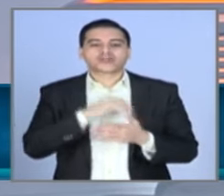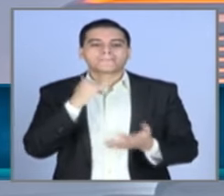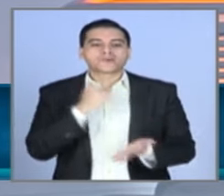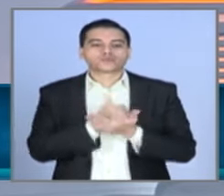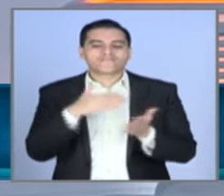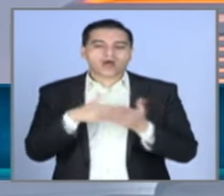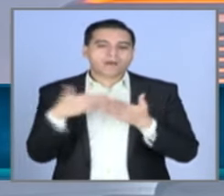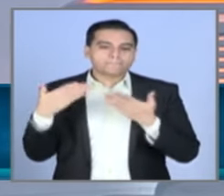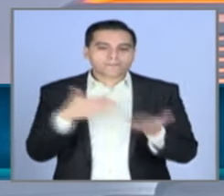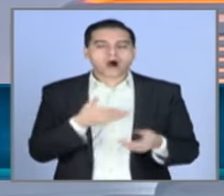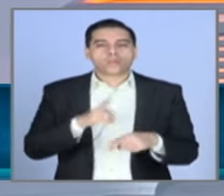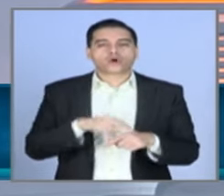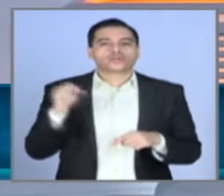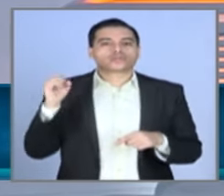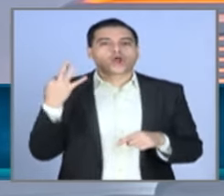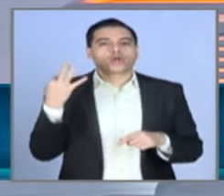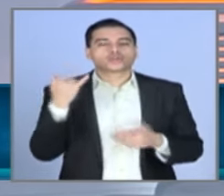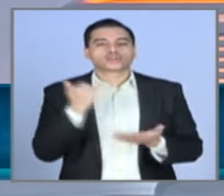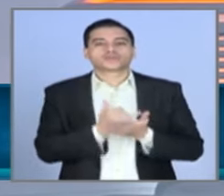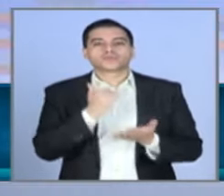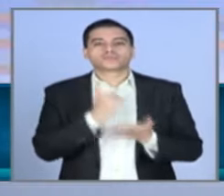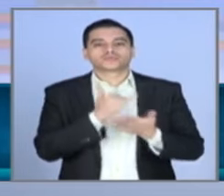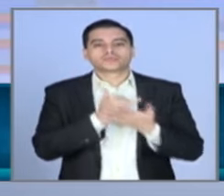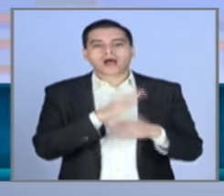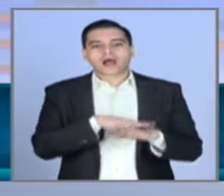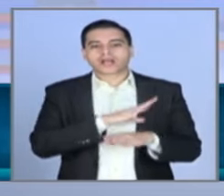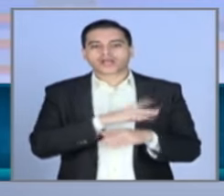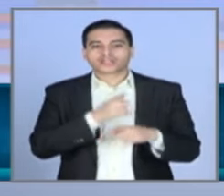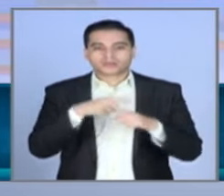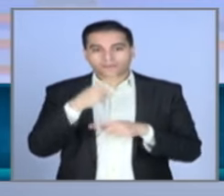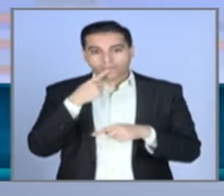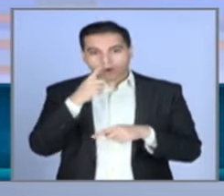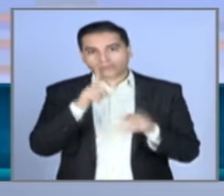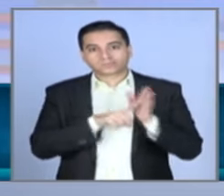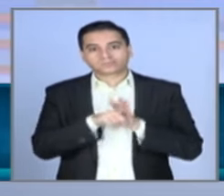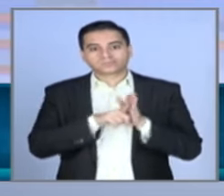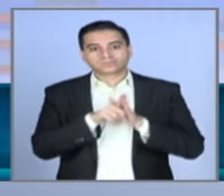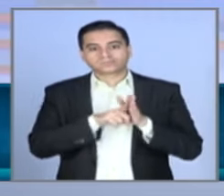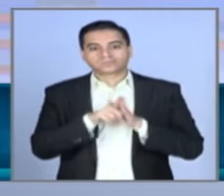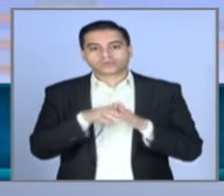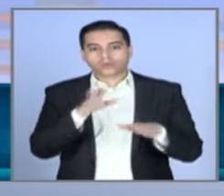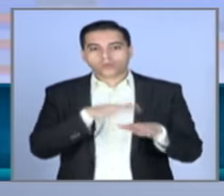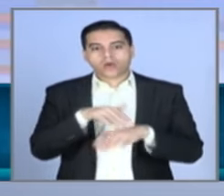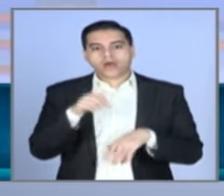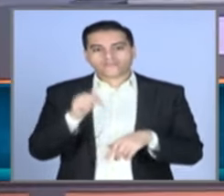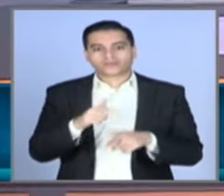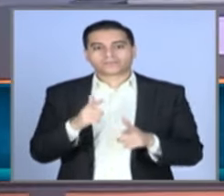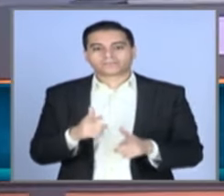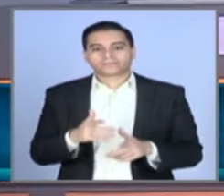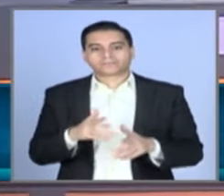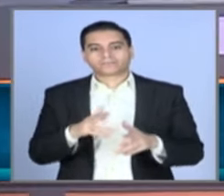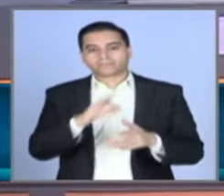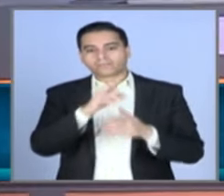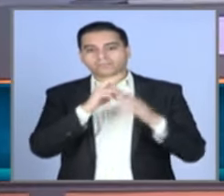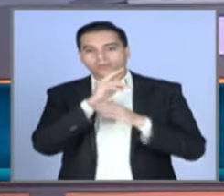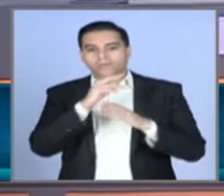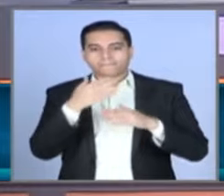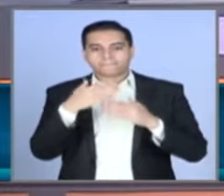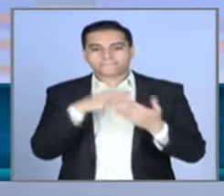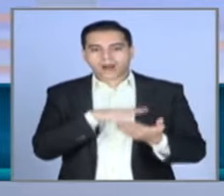اتوفى هو و13 من كبار القادة، يقال إنها عملية مدبرة. مدام عزة،